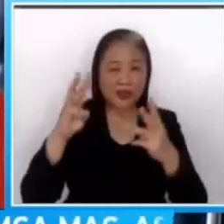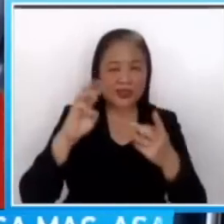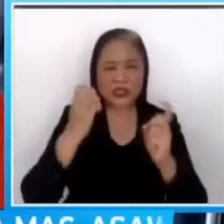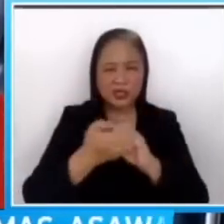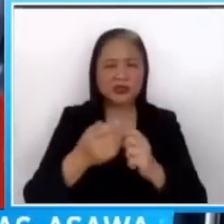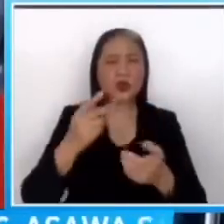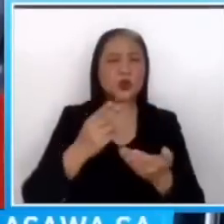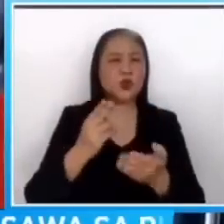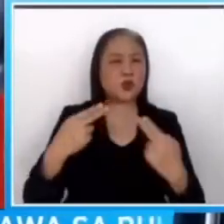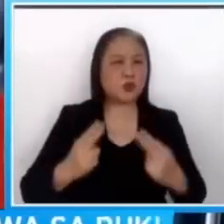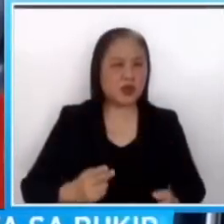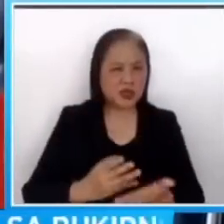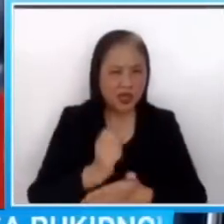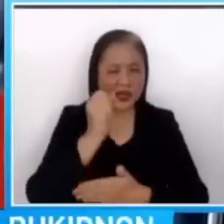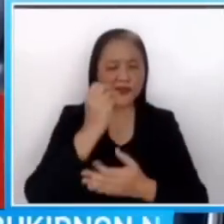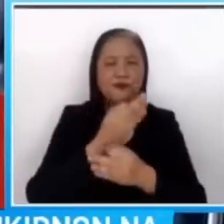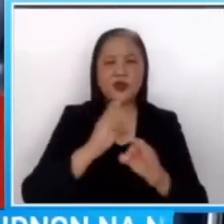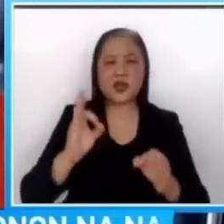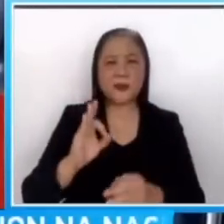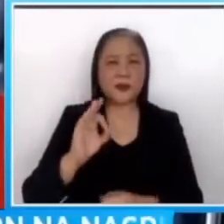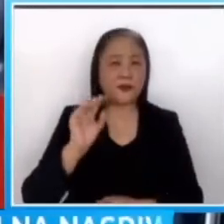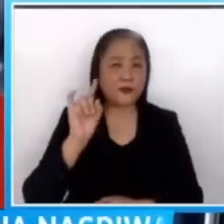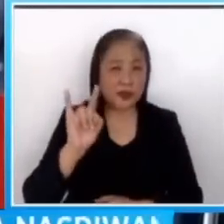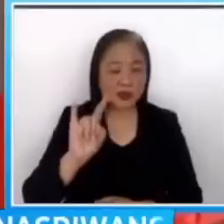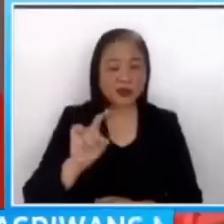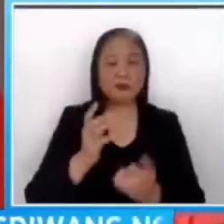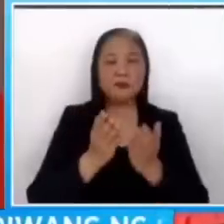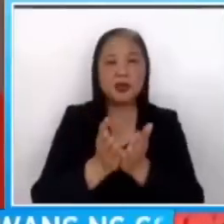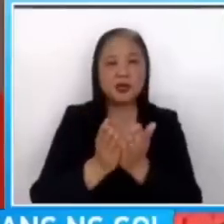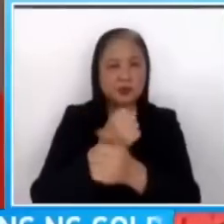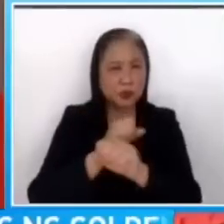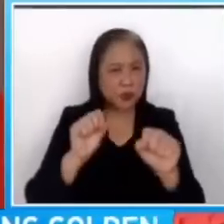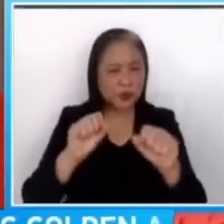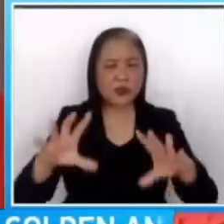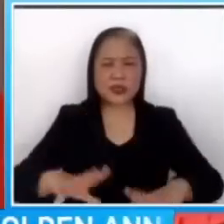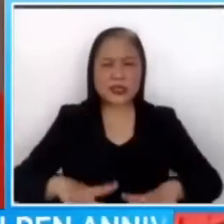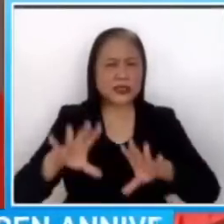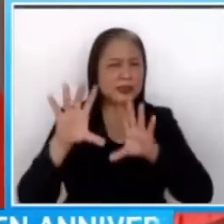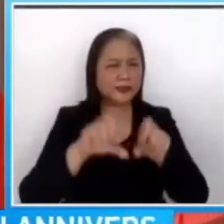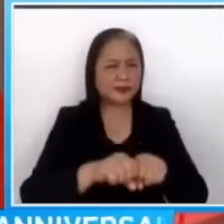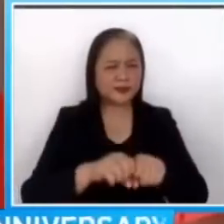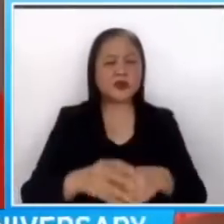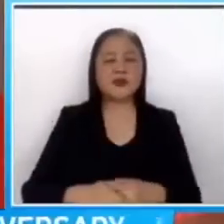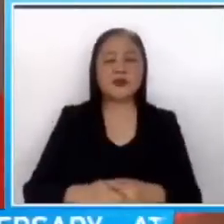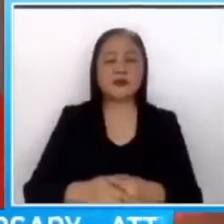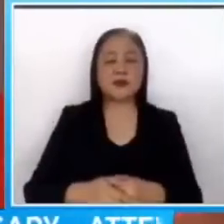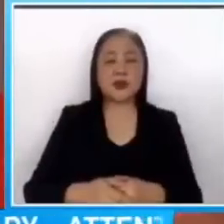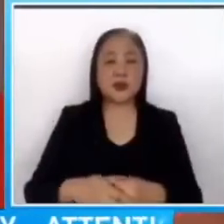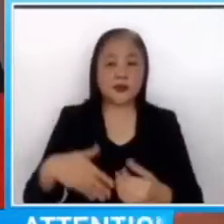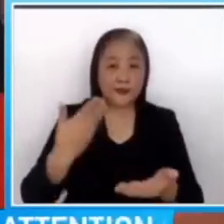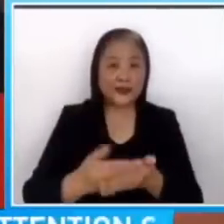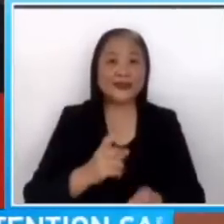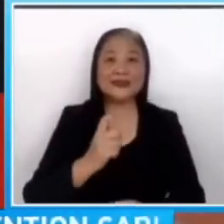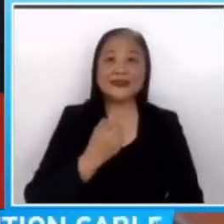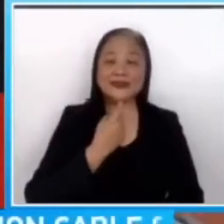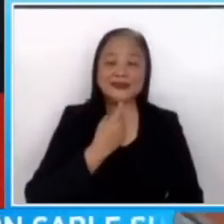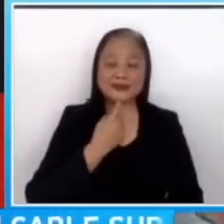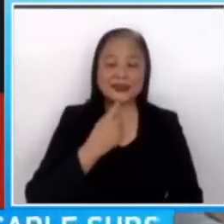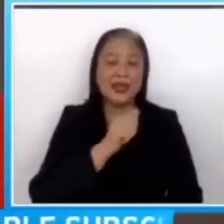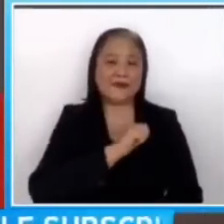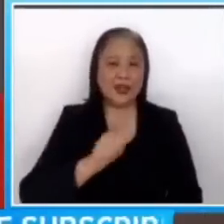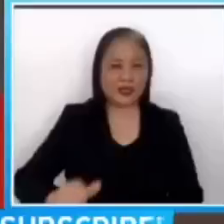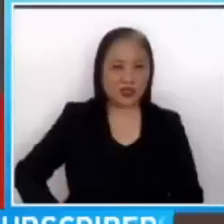ng media, maritime security at Russian aggression sa pagbisita naman ni Finnish Ambassador Juha Marcos Puk kay